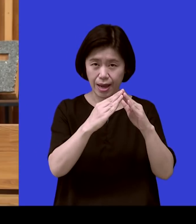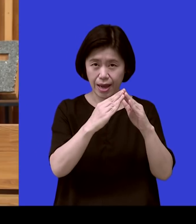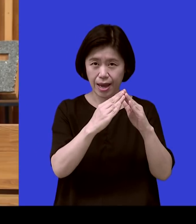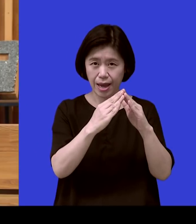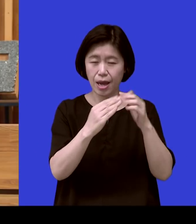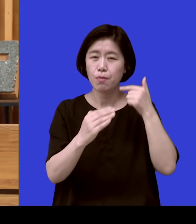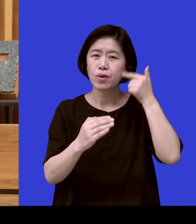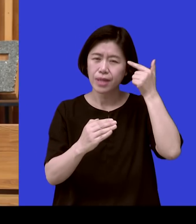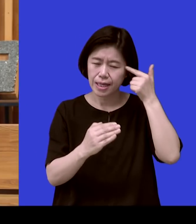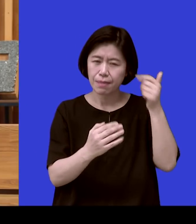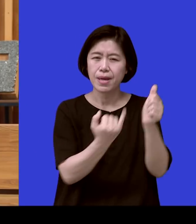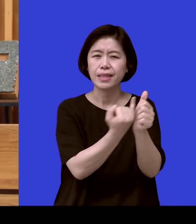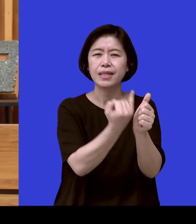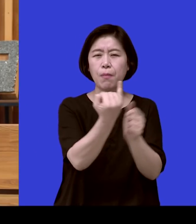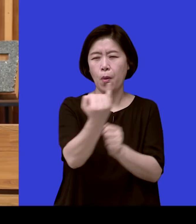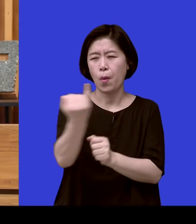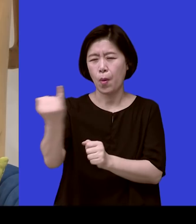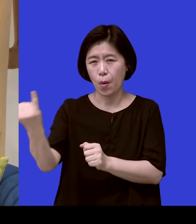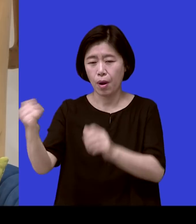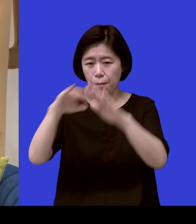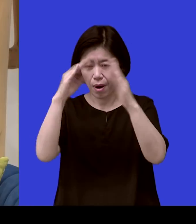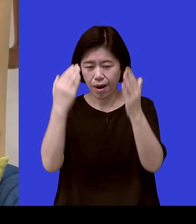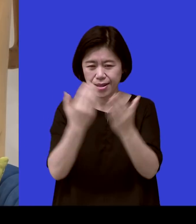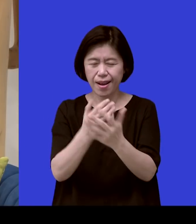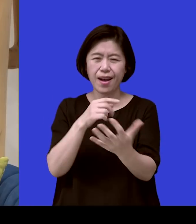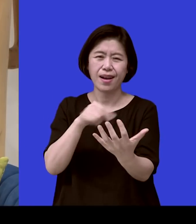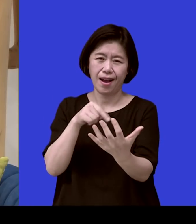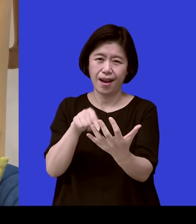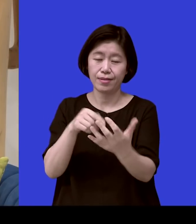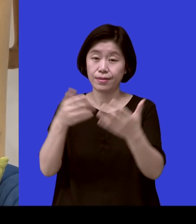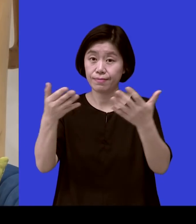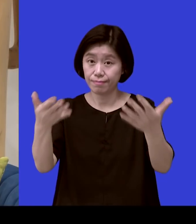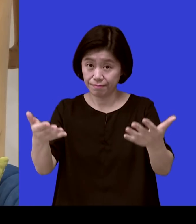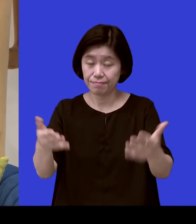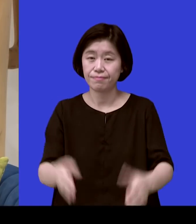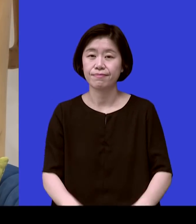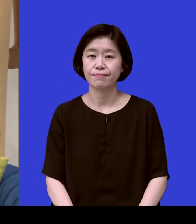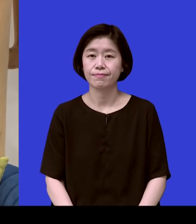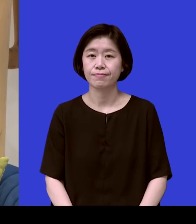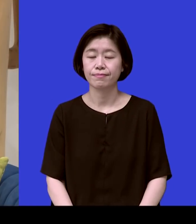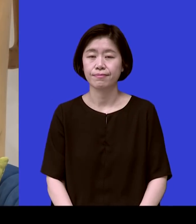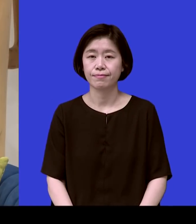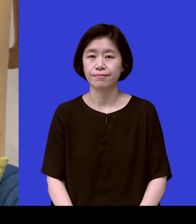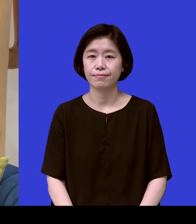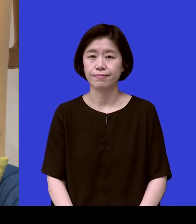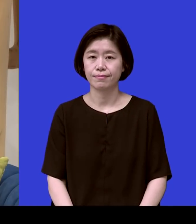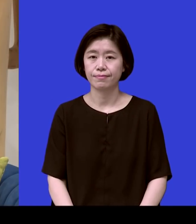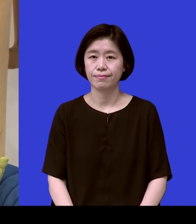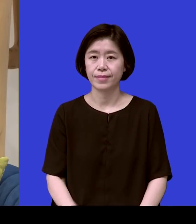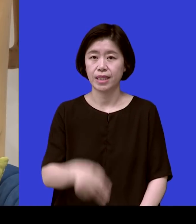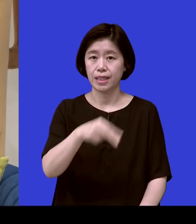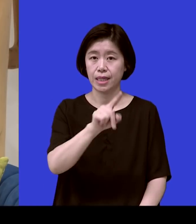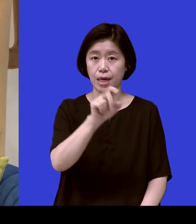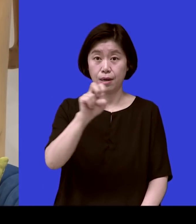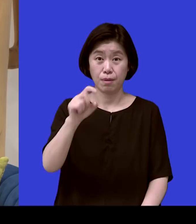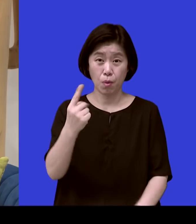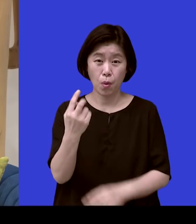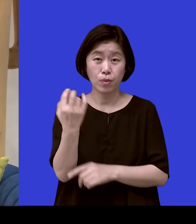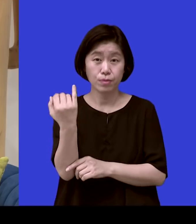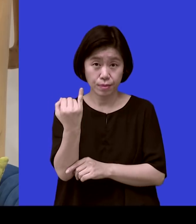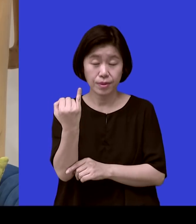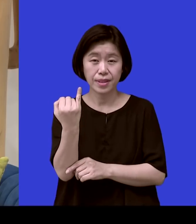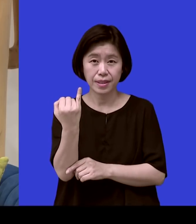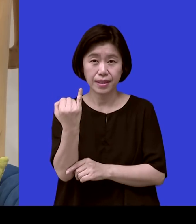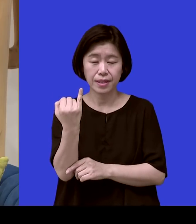안내해드리고 사모님들이 먼저 당신이 부모로 바뀌고 그렇죠. 영적인 어머니로 바뀔